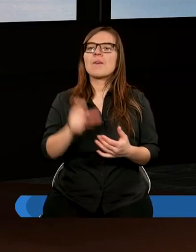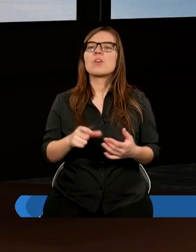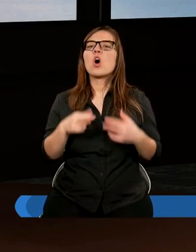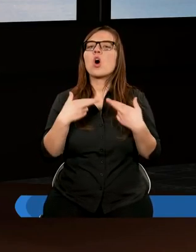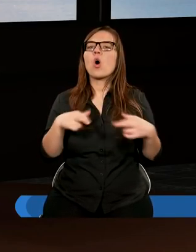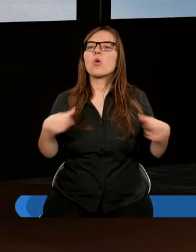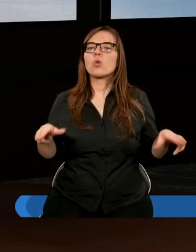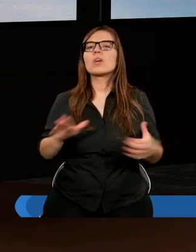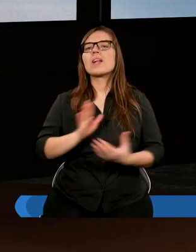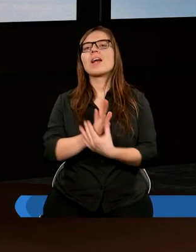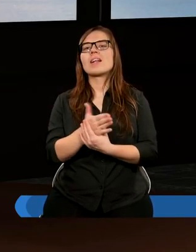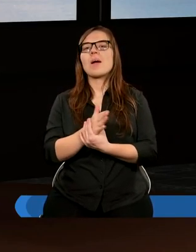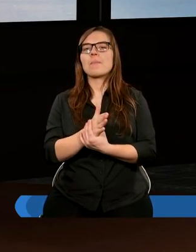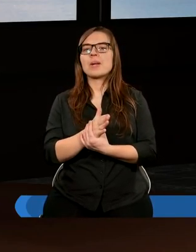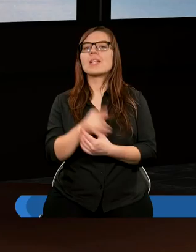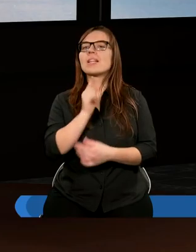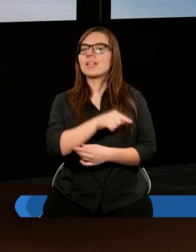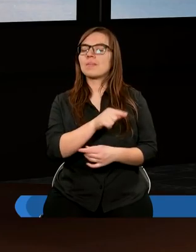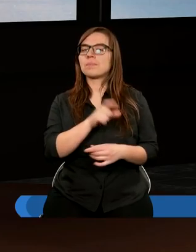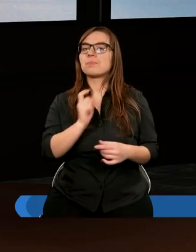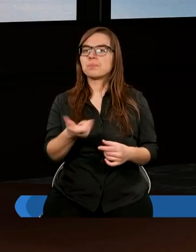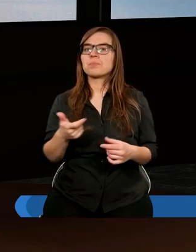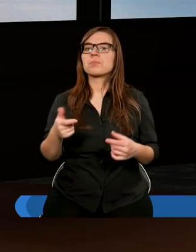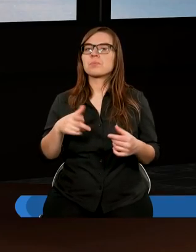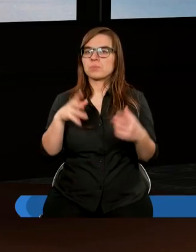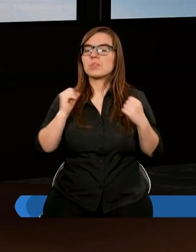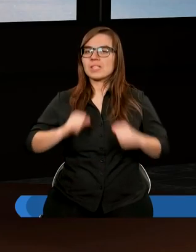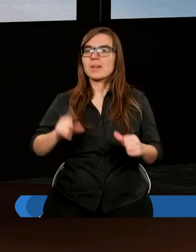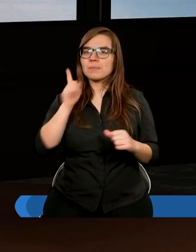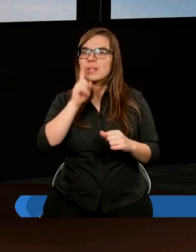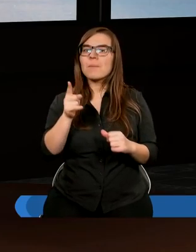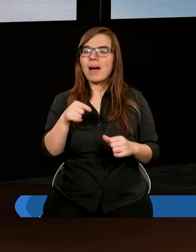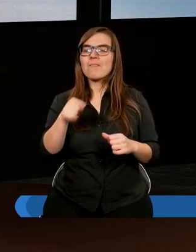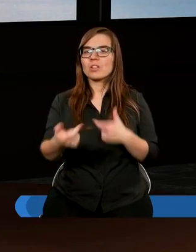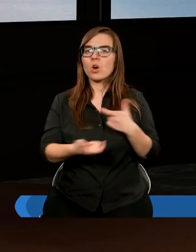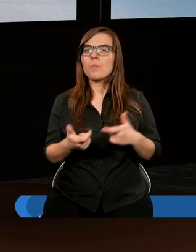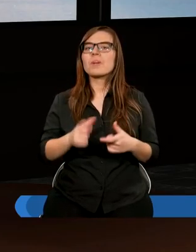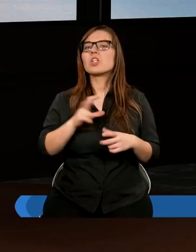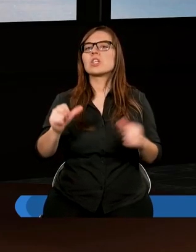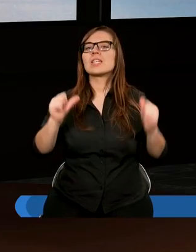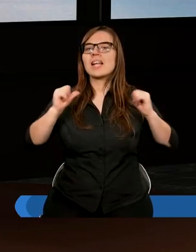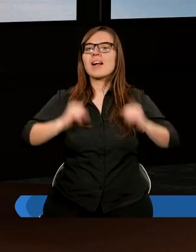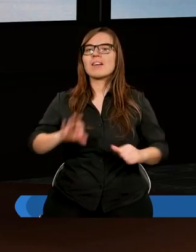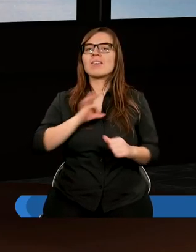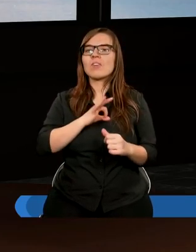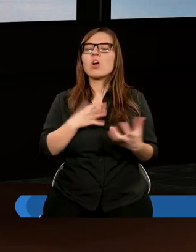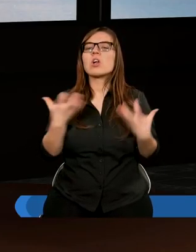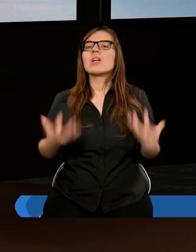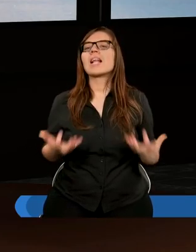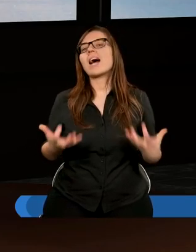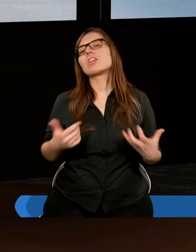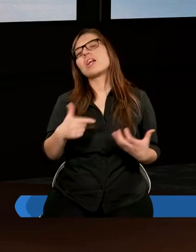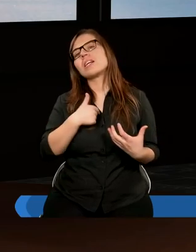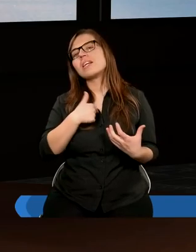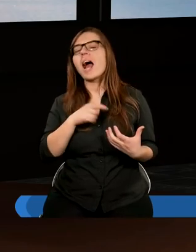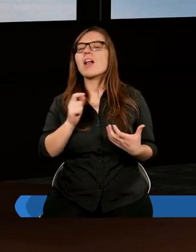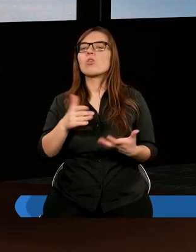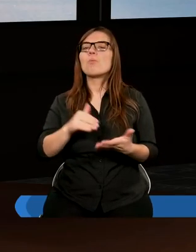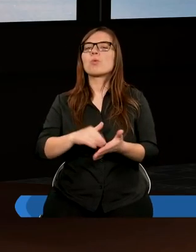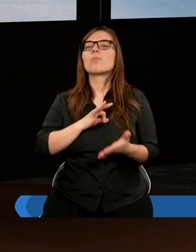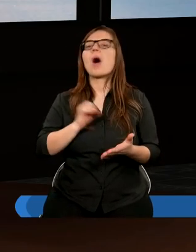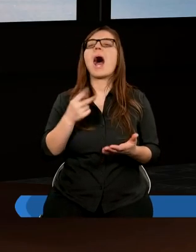rozróżnienie pomiędzy tym, czy zaspokajamy faktycznie potrzebę, czy zaspokajamy swoją zachciankę, albo